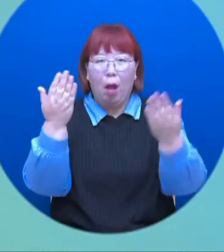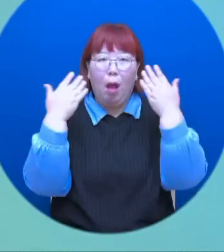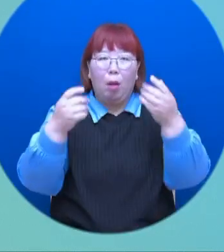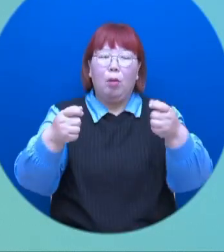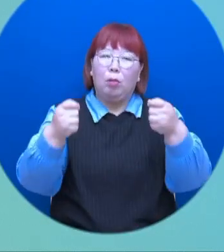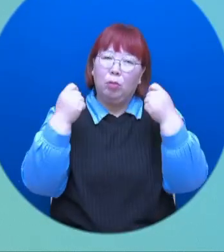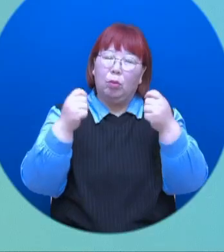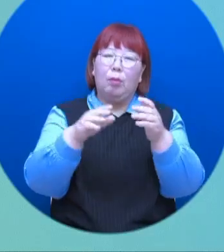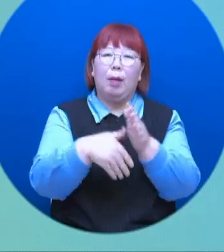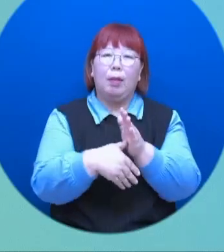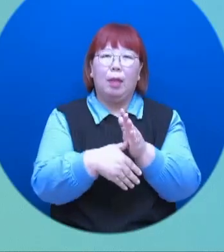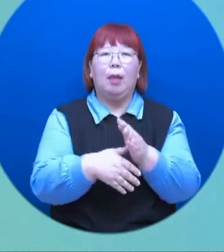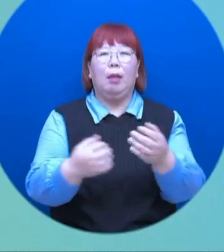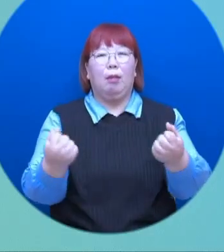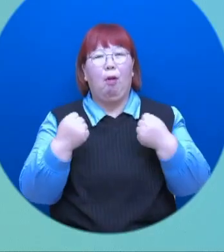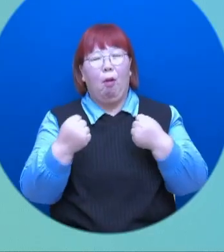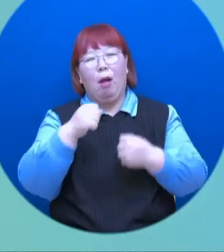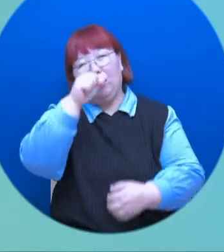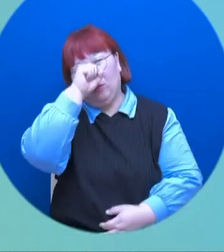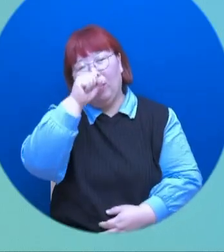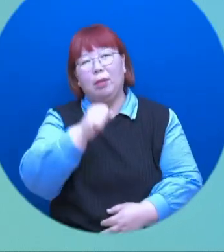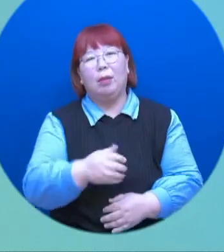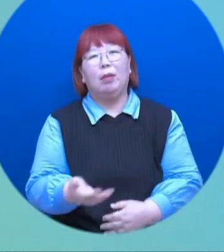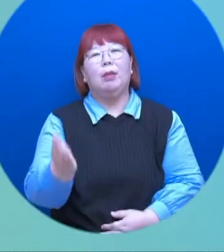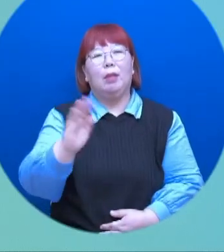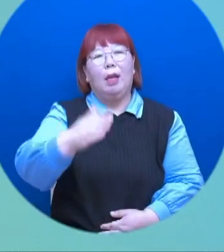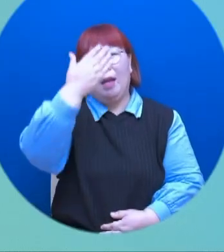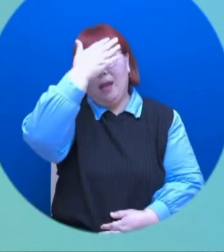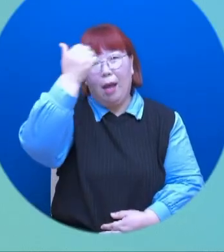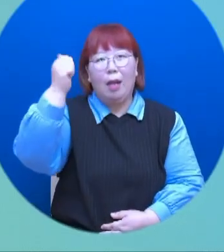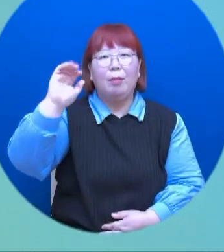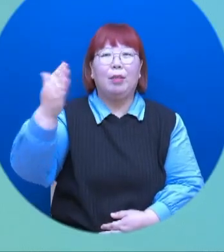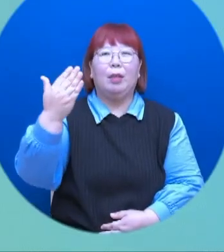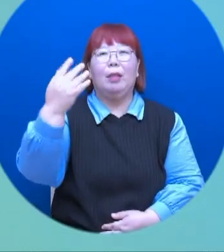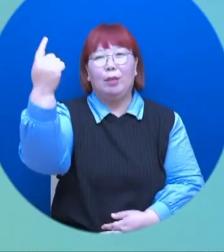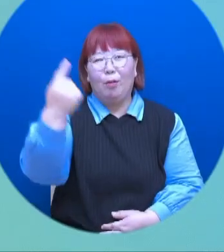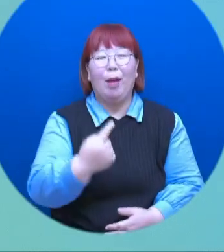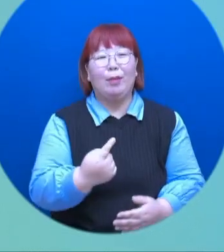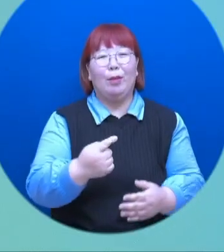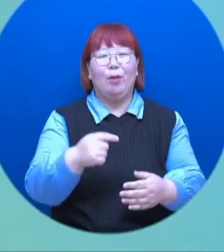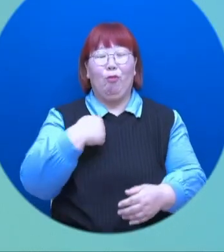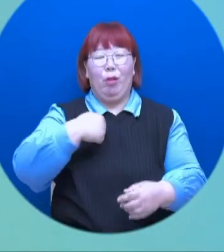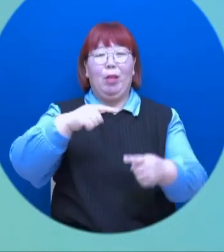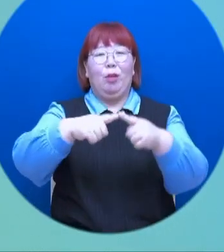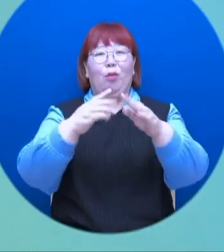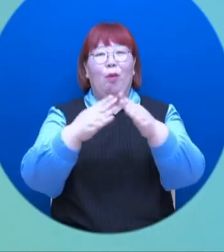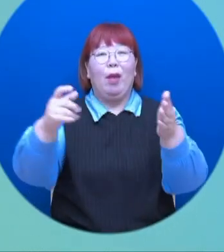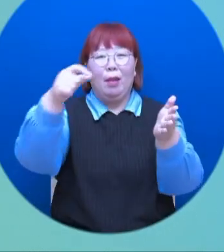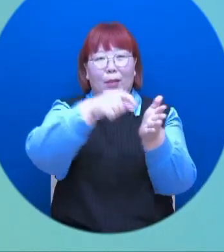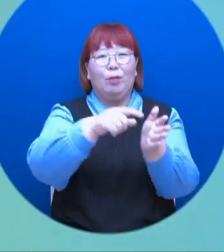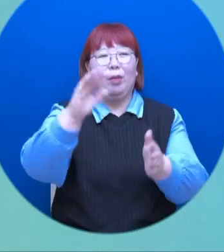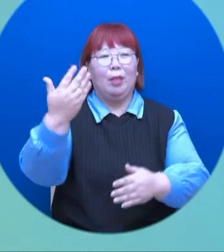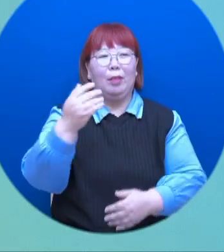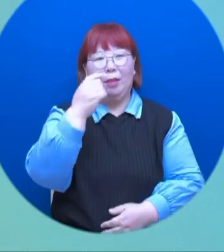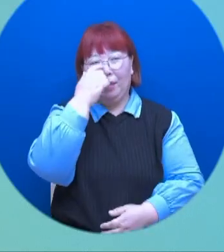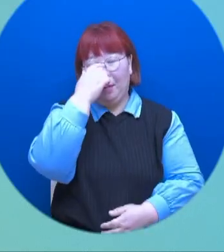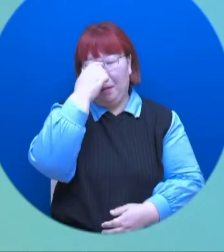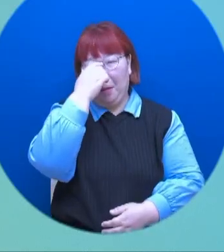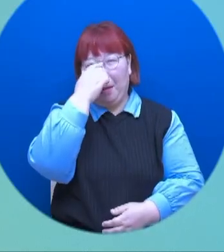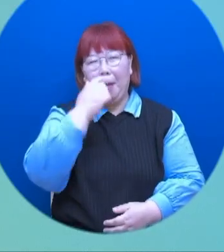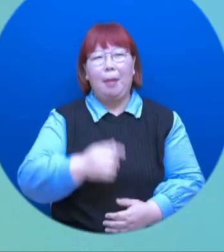그때 팔팔하고 괜찮았는데 할아버지가 되어서 나타나 등록을 하셨어요. 여기 앉아